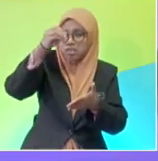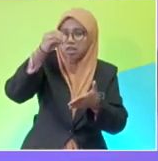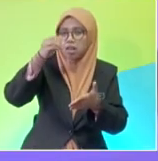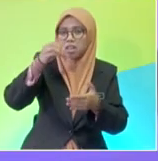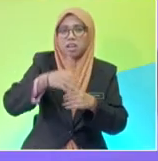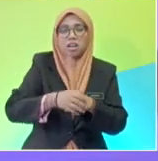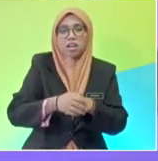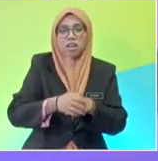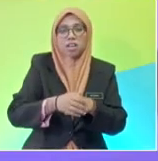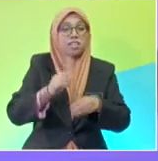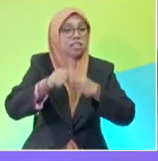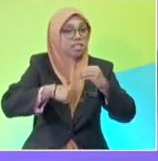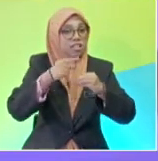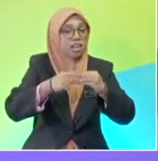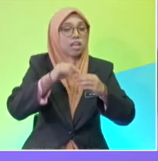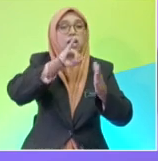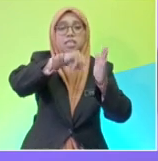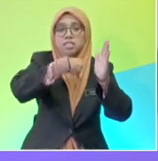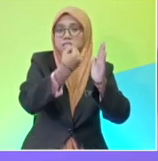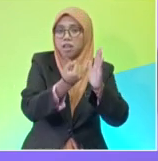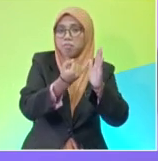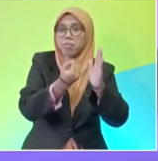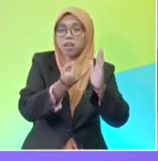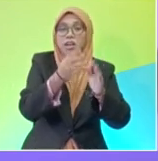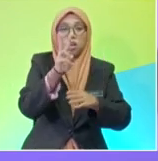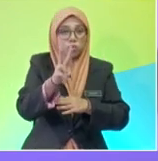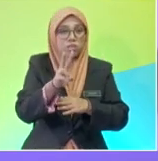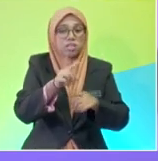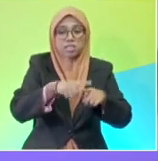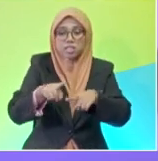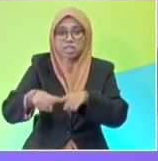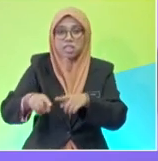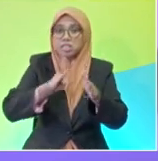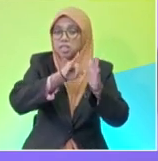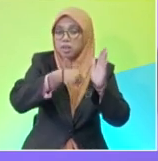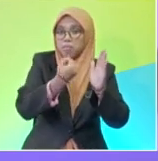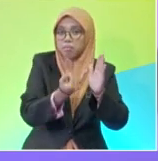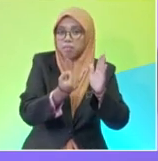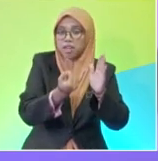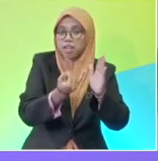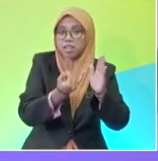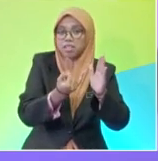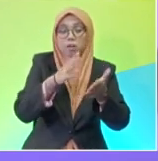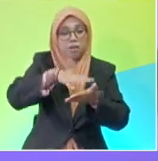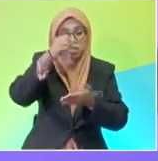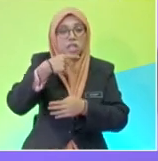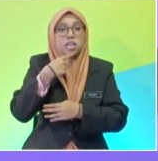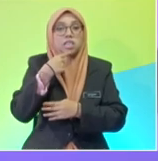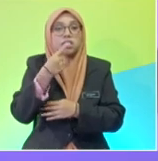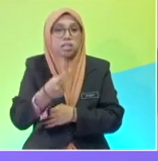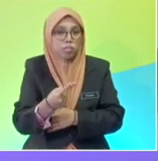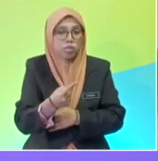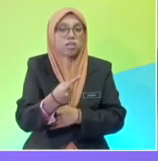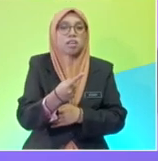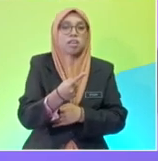jam digital. Kita juga belajar cara nak menyebut masa atau waktu melalui jam